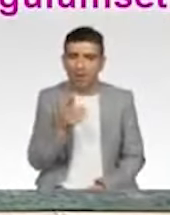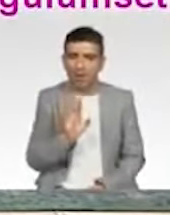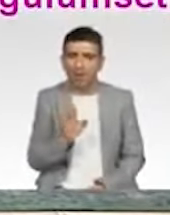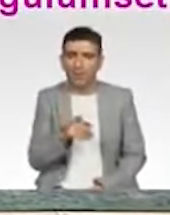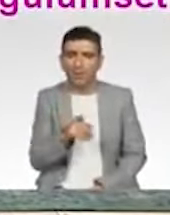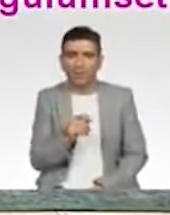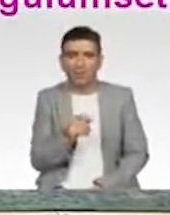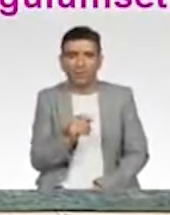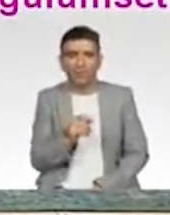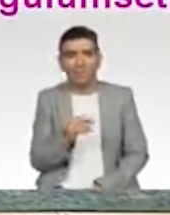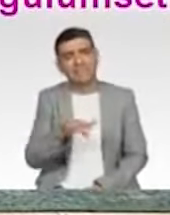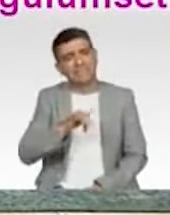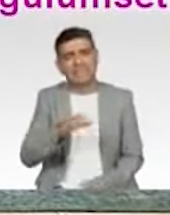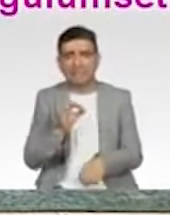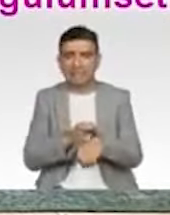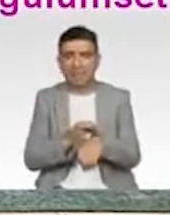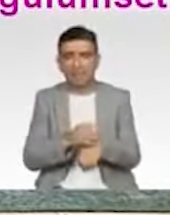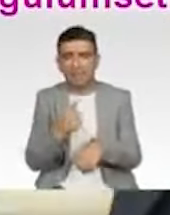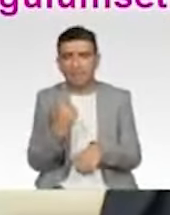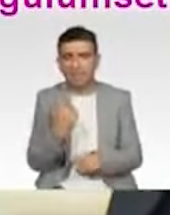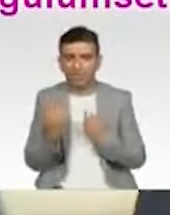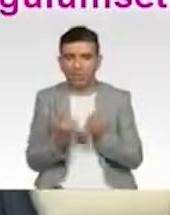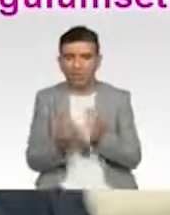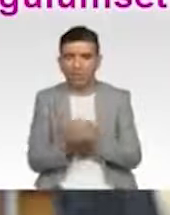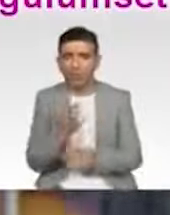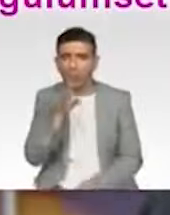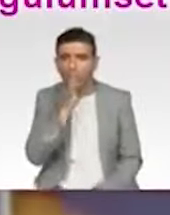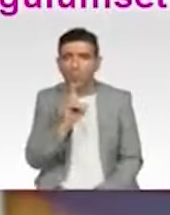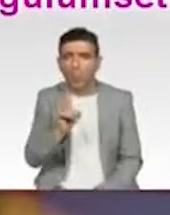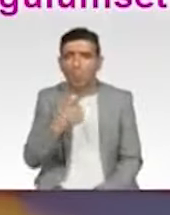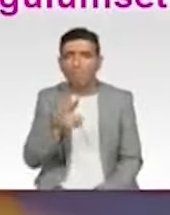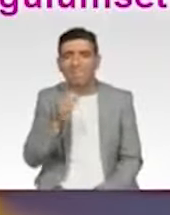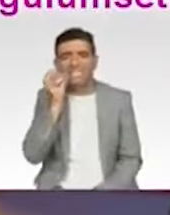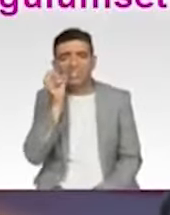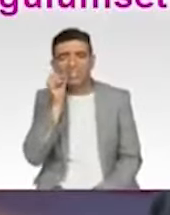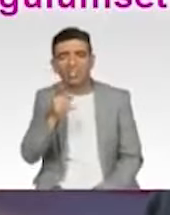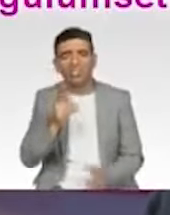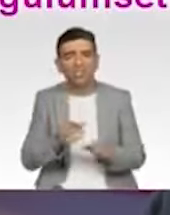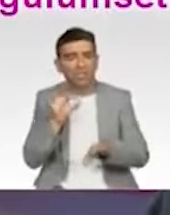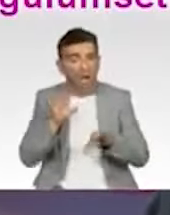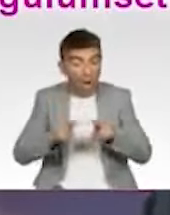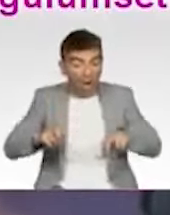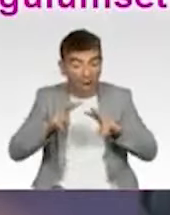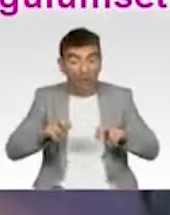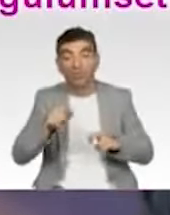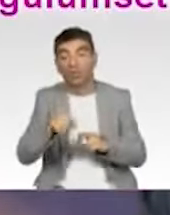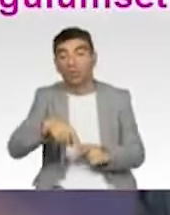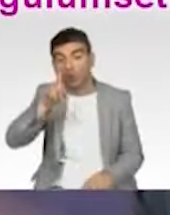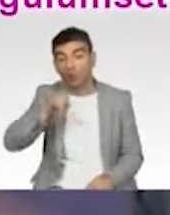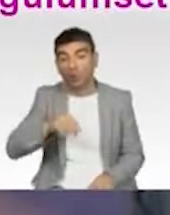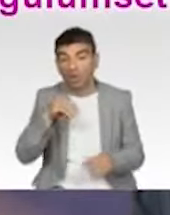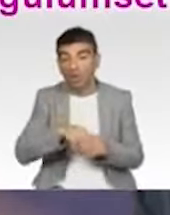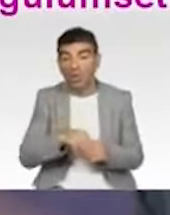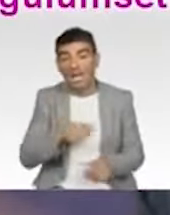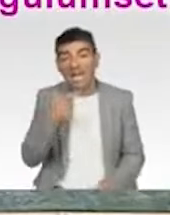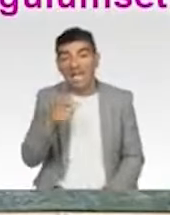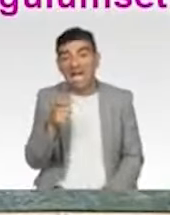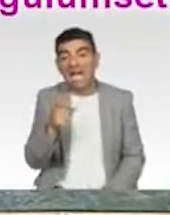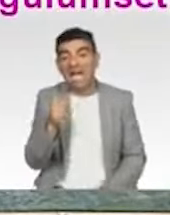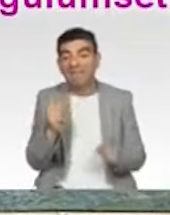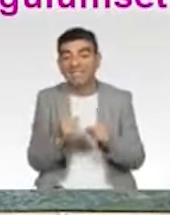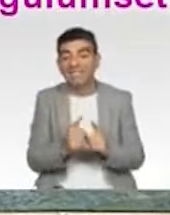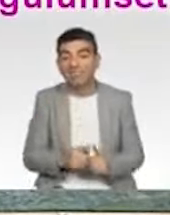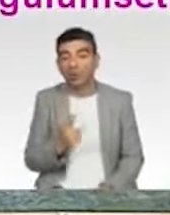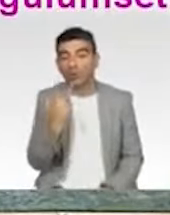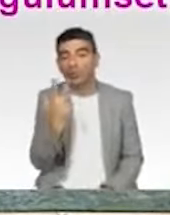hocam? Değil mi? Evet. Yakın zamanda bir çalışma çıktı. 410 bin kişi üzerinde yapılan çalışmaya göre gün içerisindeki en ideal kahve